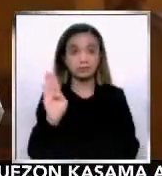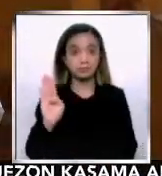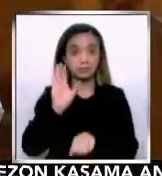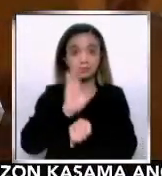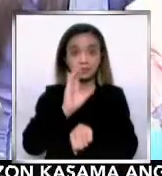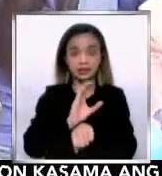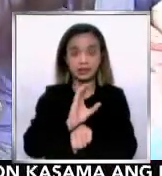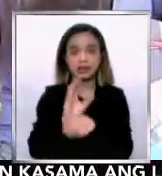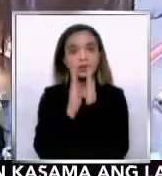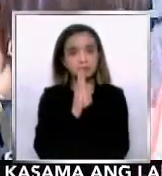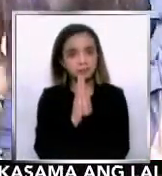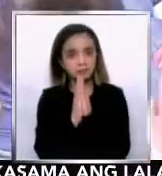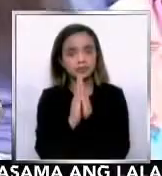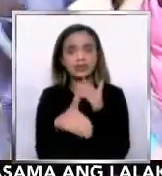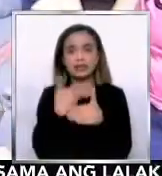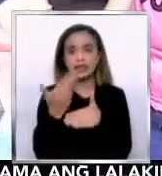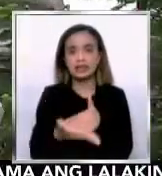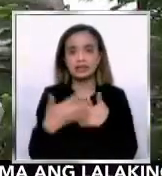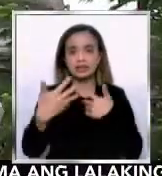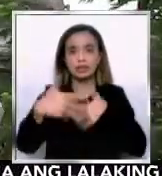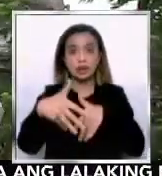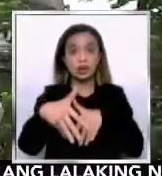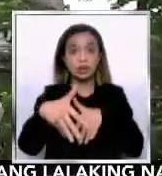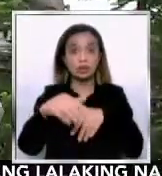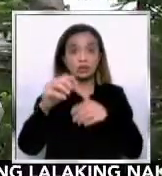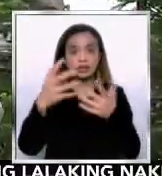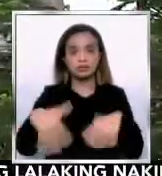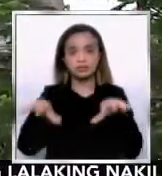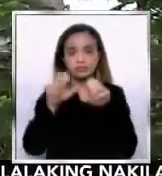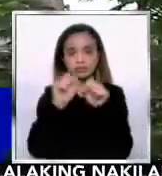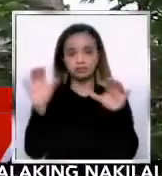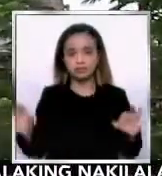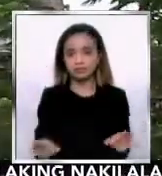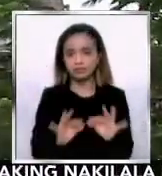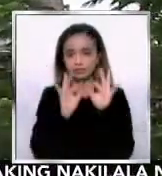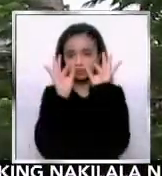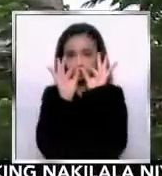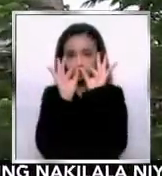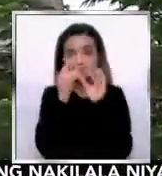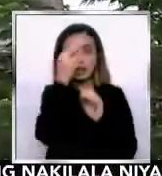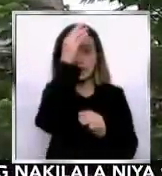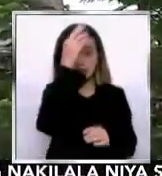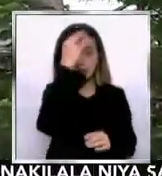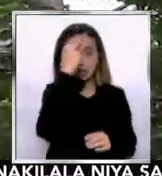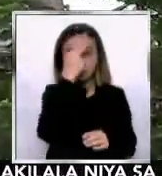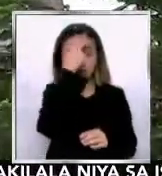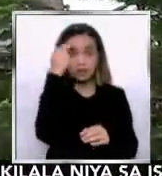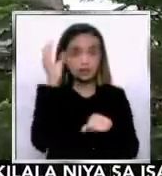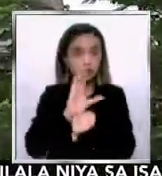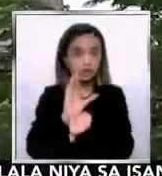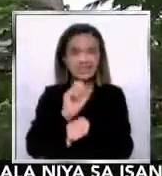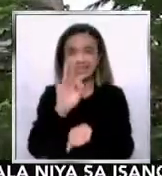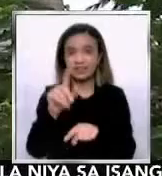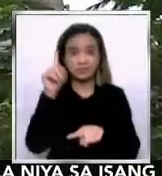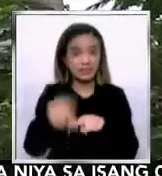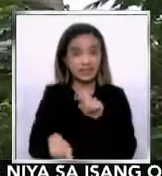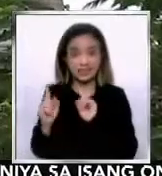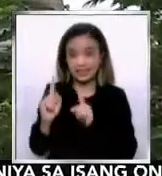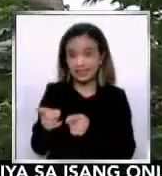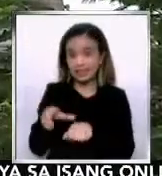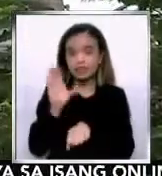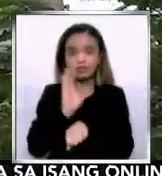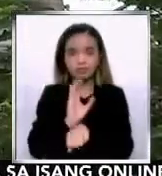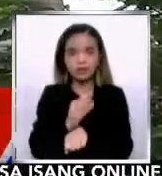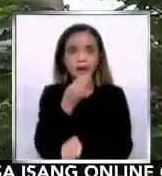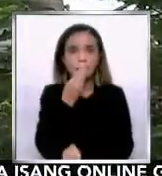isasagawa ang salubong pagkatapos ng misa. Paalala ng Simbahang Katolika, kung hindi man pisikal na makapunta sa mga simbahan, maglaan pa